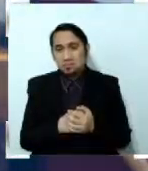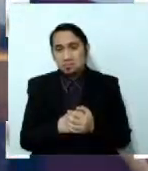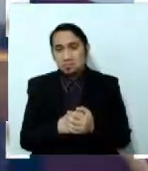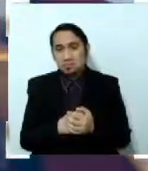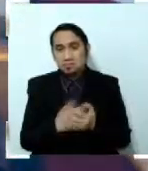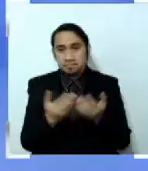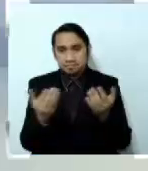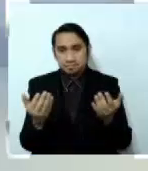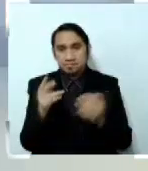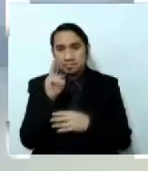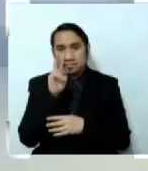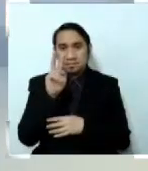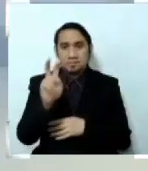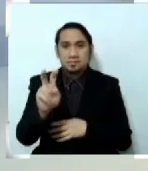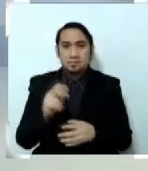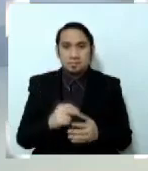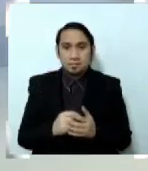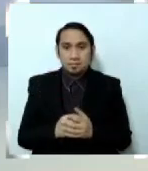saksi.